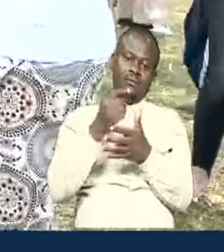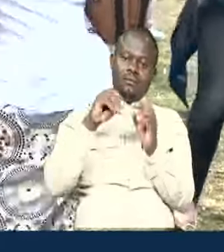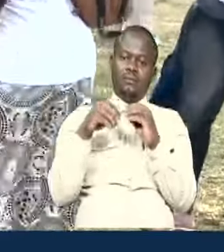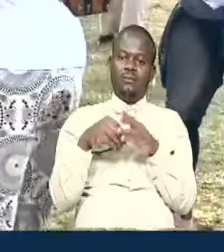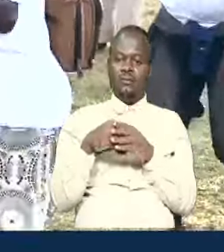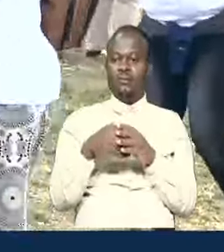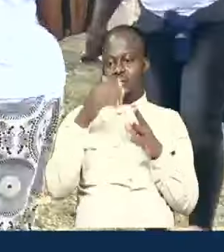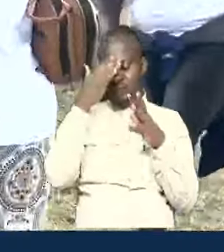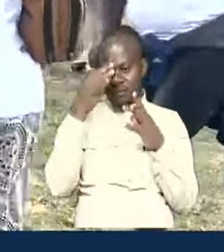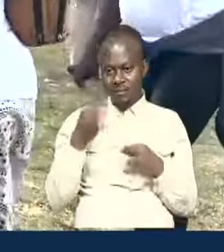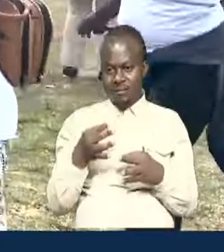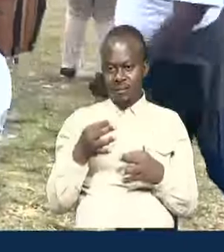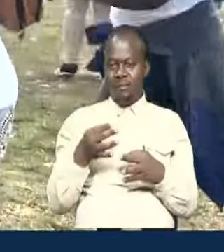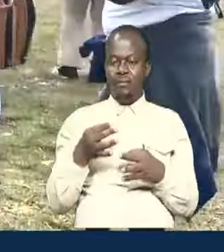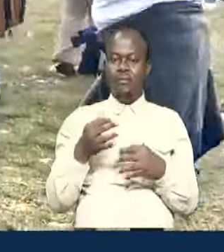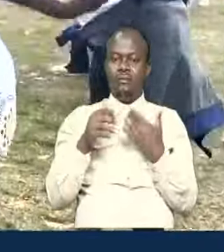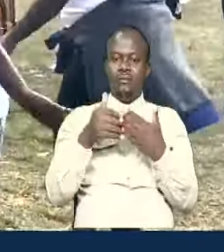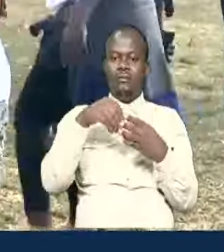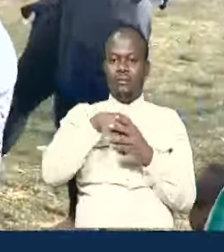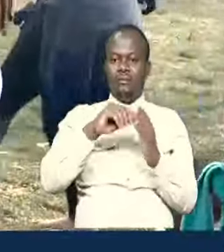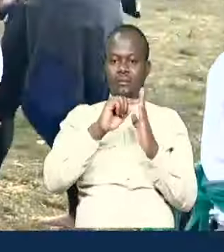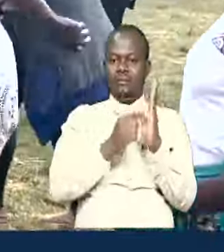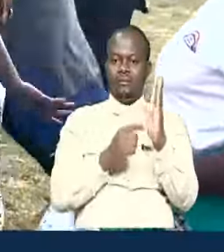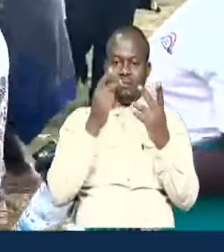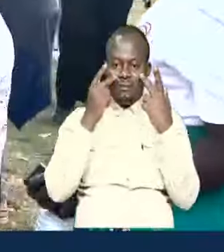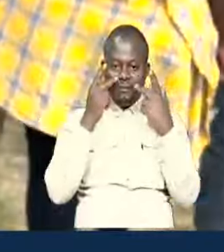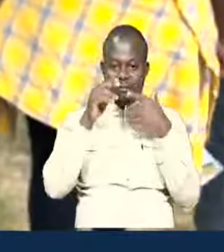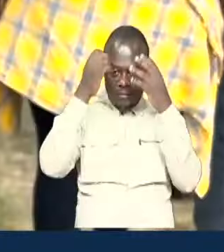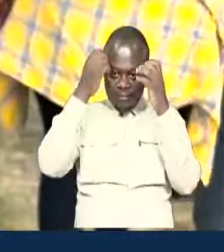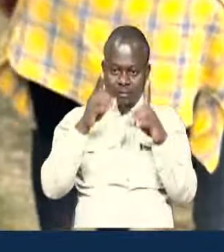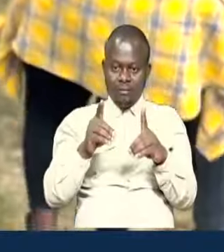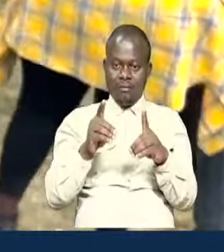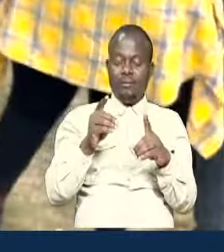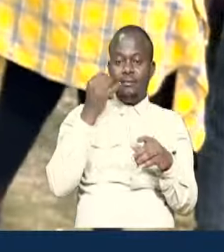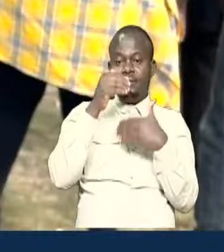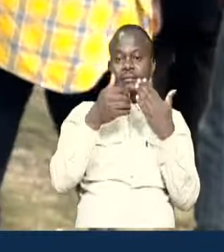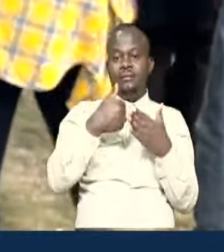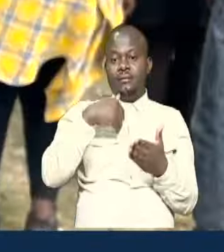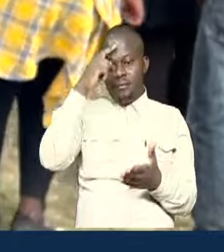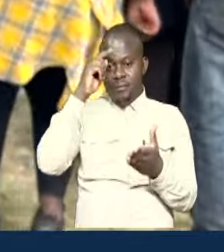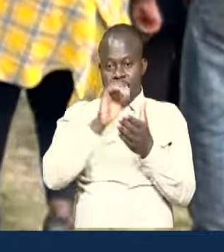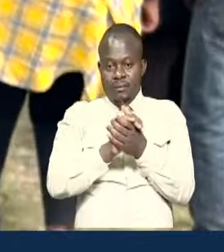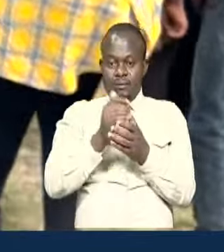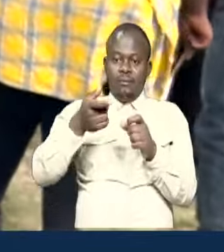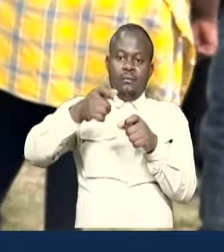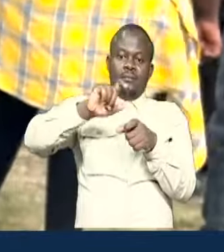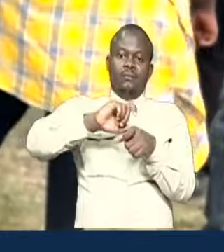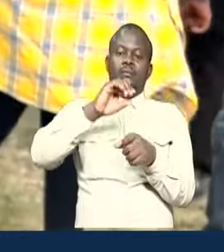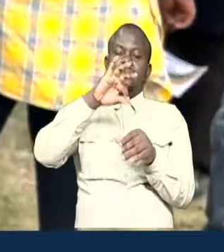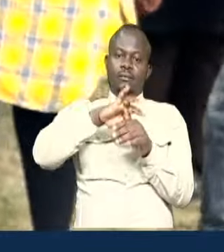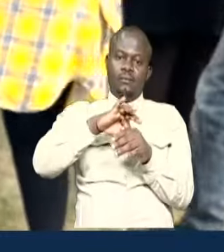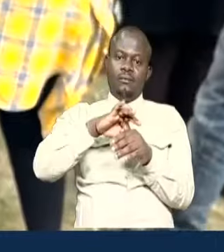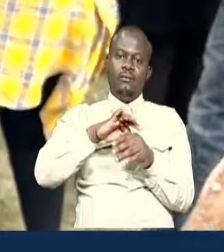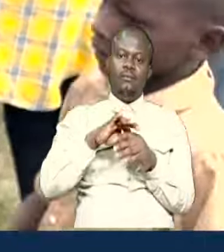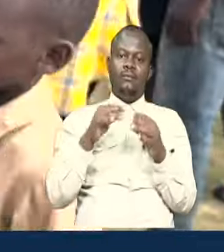migabo n'imigambi ya PS Imbera kuri harimo n'ingingo irebana n'uburezi. Nibaramuka batugira icyizere bakatwongerera amajwi muri